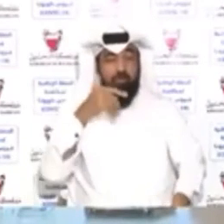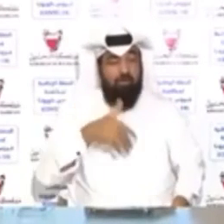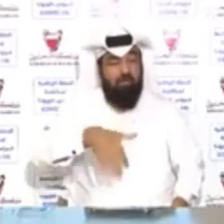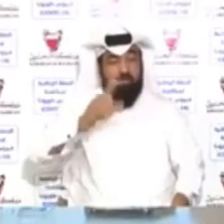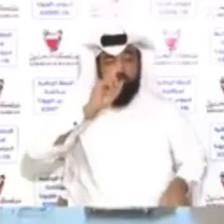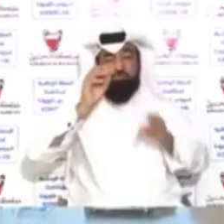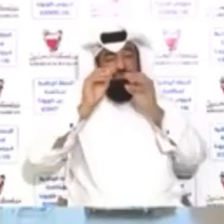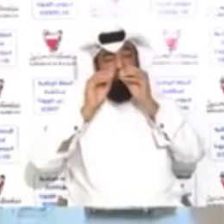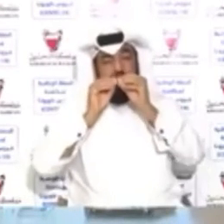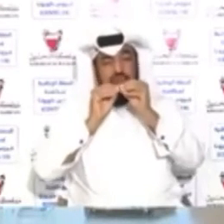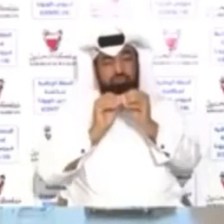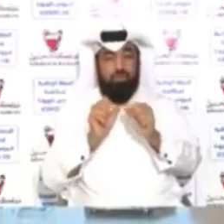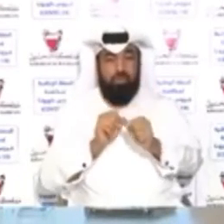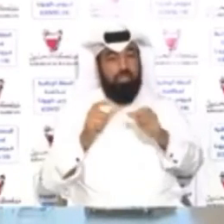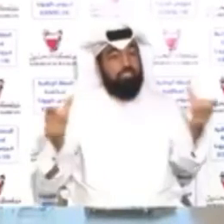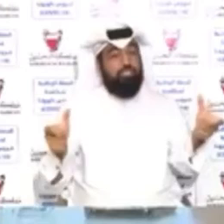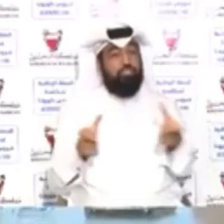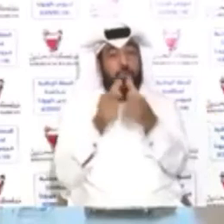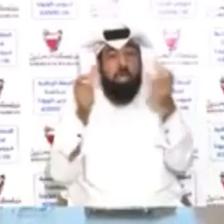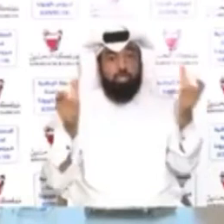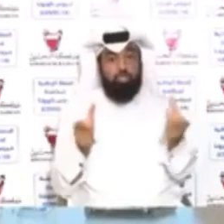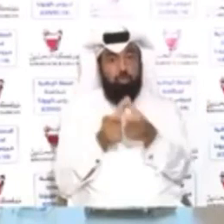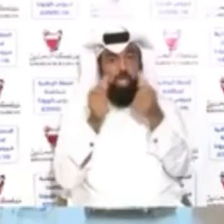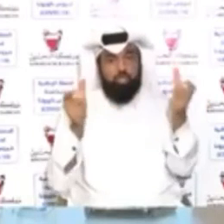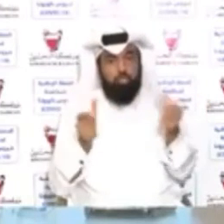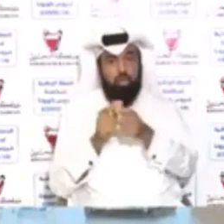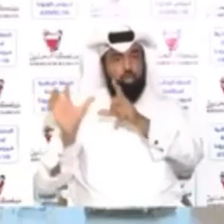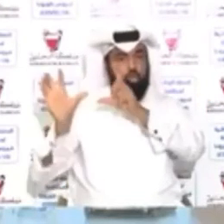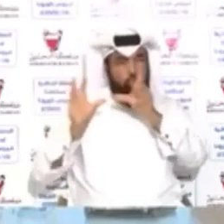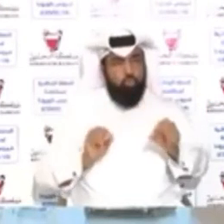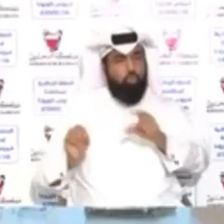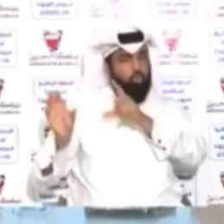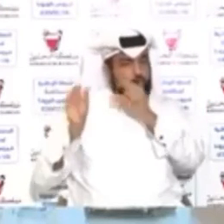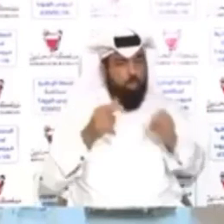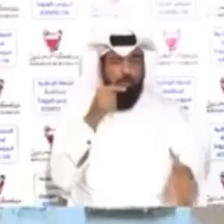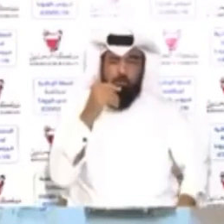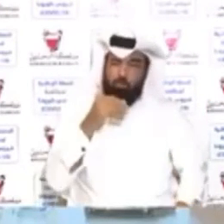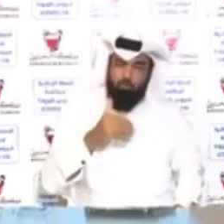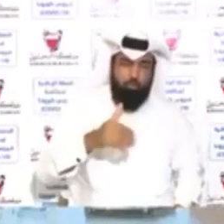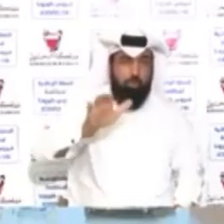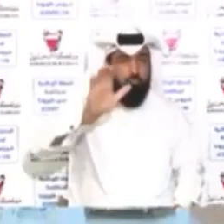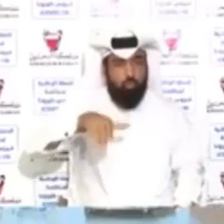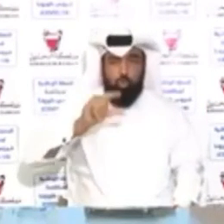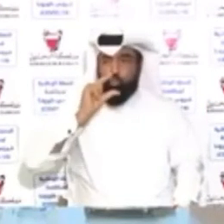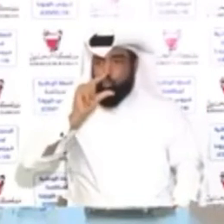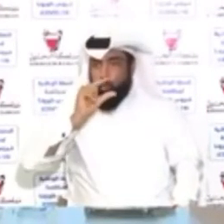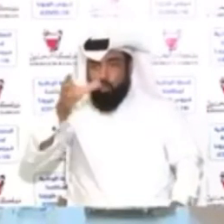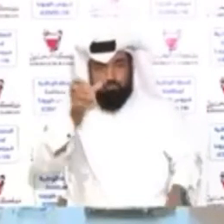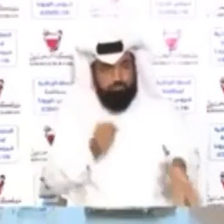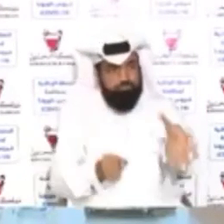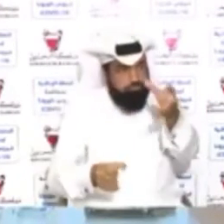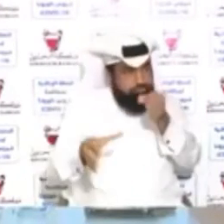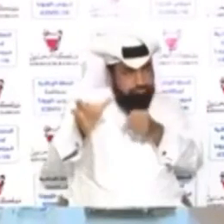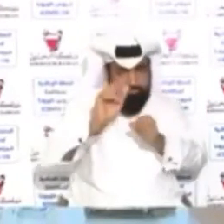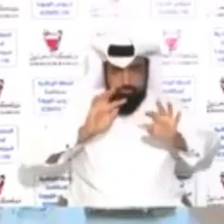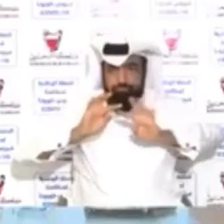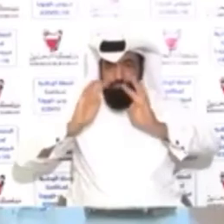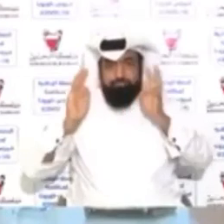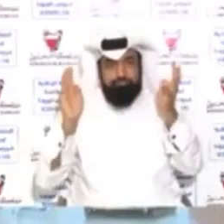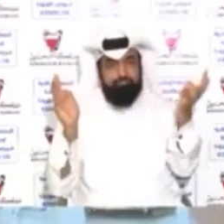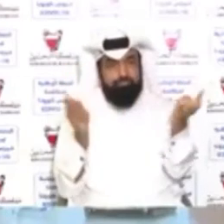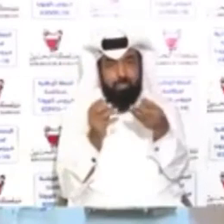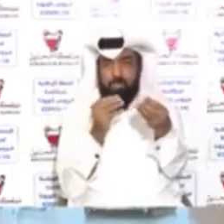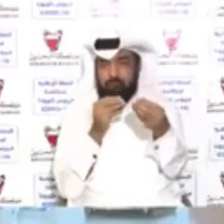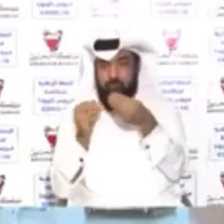هو يكون هناك اجتماع منسق أسبوعيا مع جميع الأطباء اللي يدارون علاج